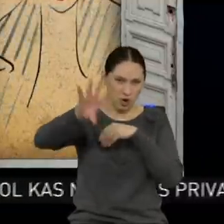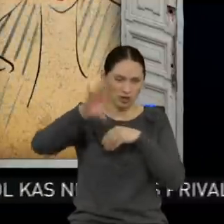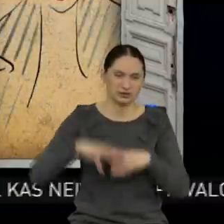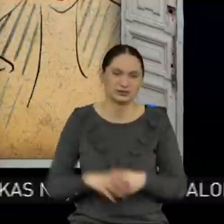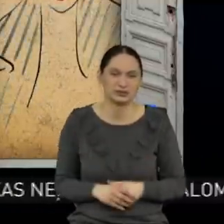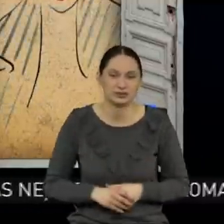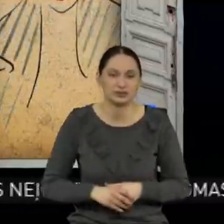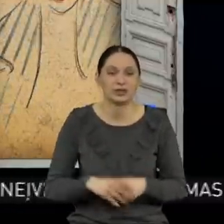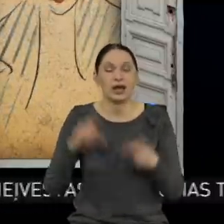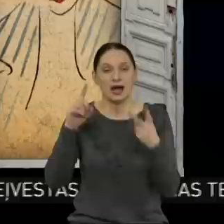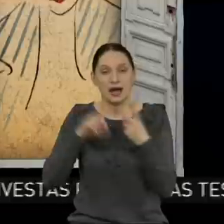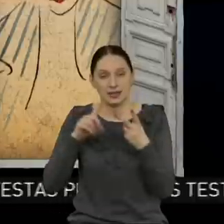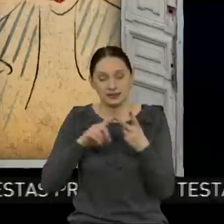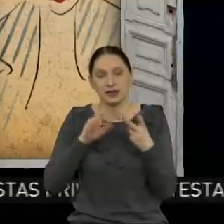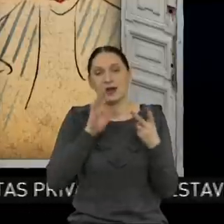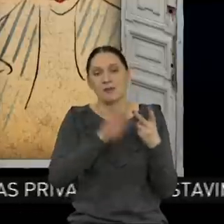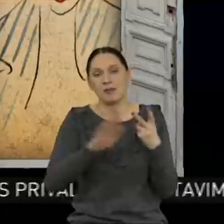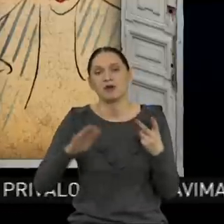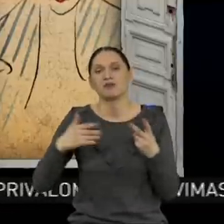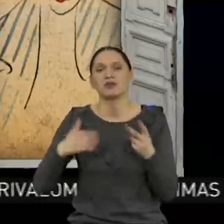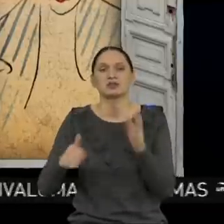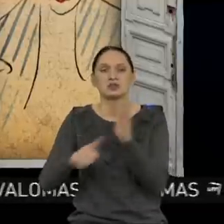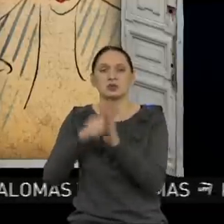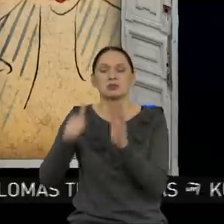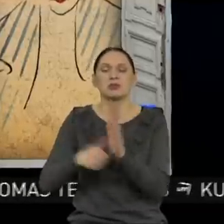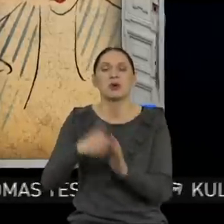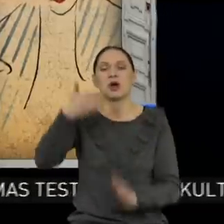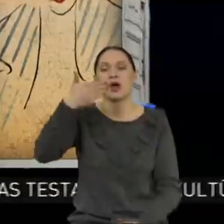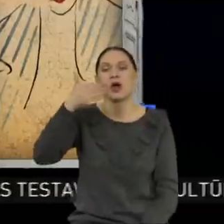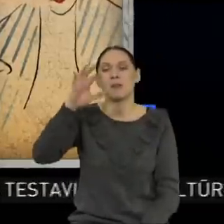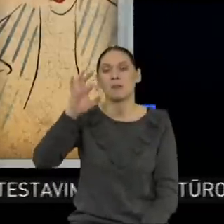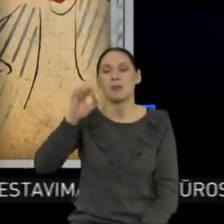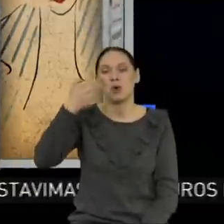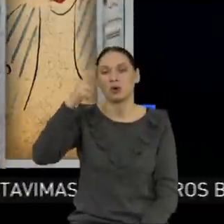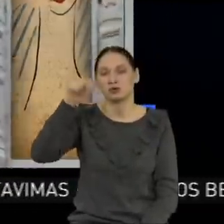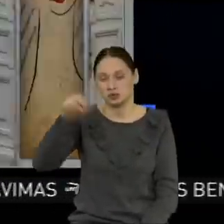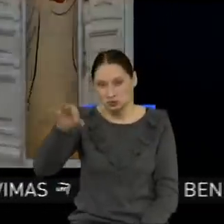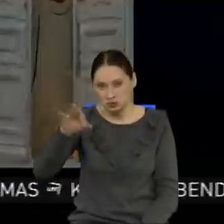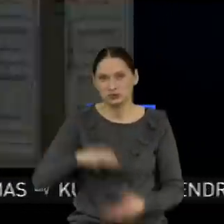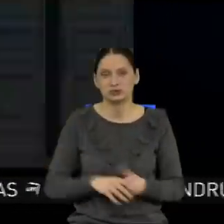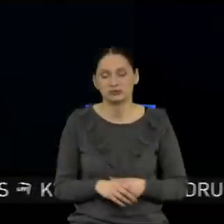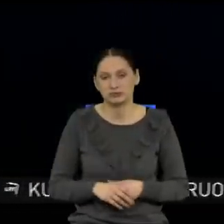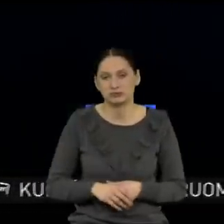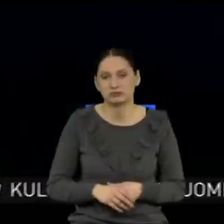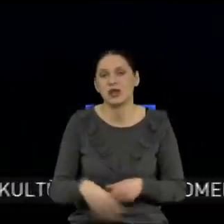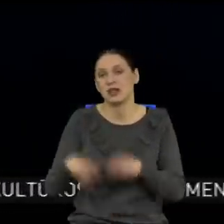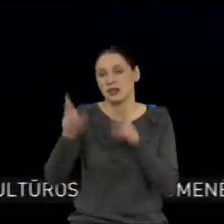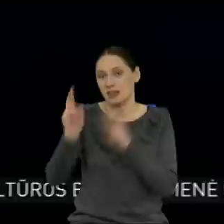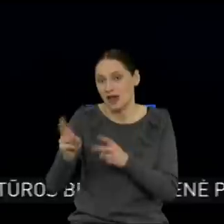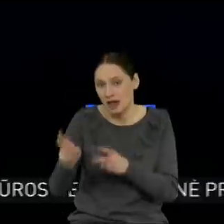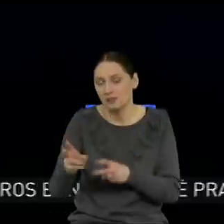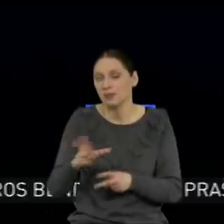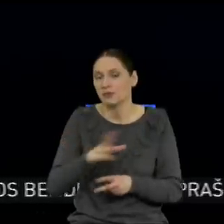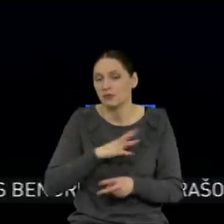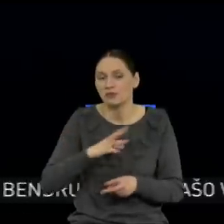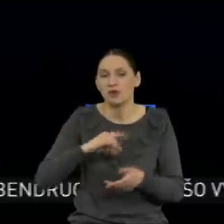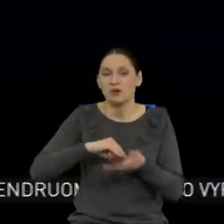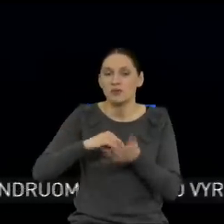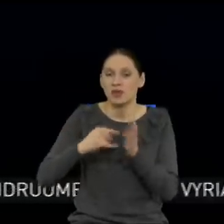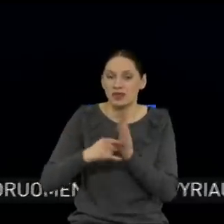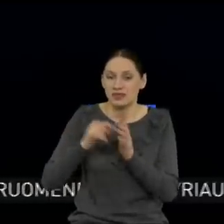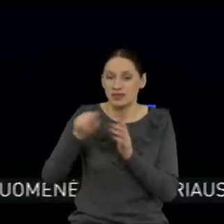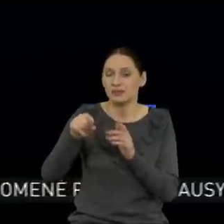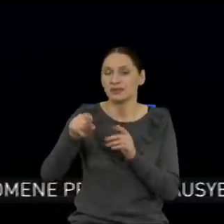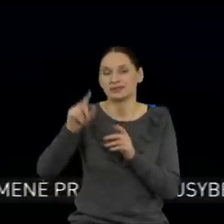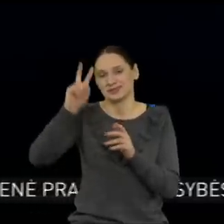muziejus, skirta išeivijos skulptoriui Antanui Mončiui. Parodą planuojama atidaryti lapkritį, tačiau kuratorius nėra tikras,